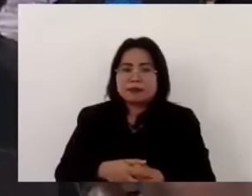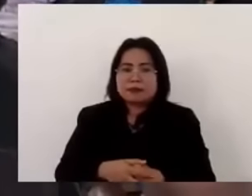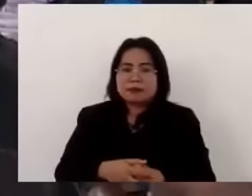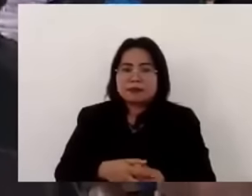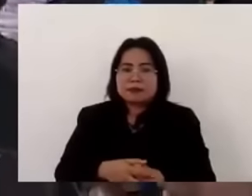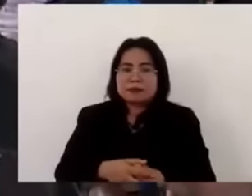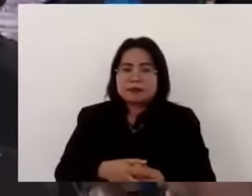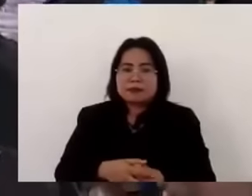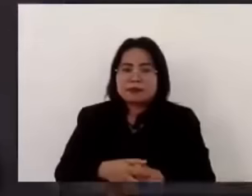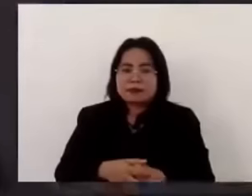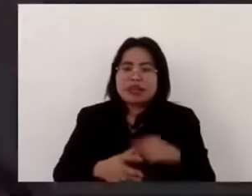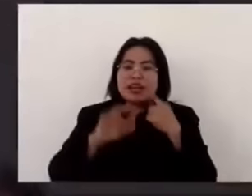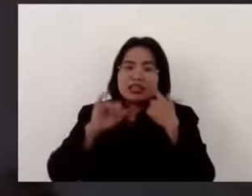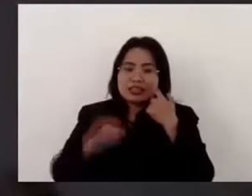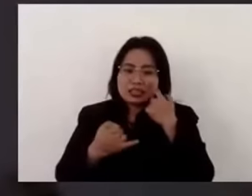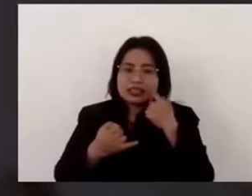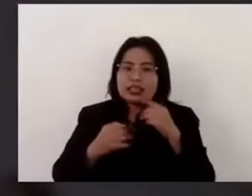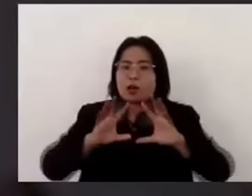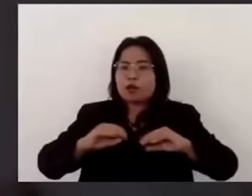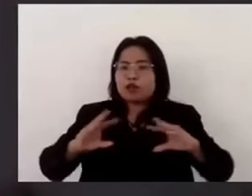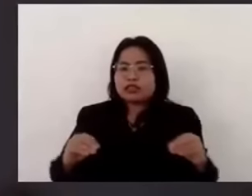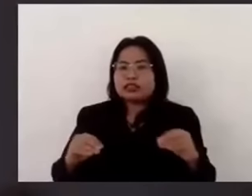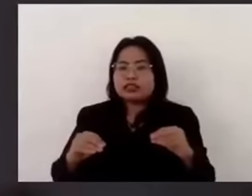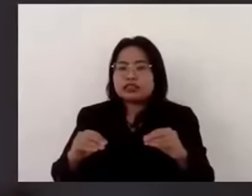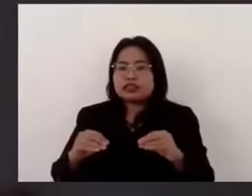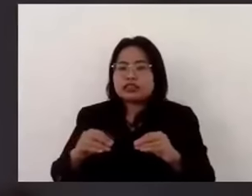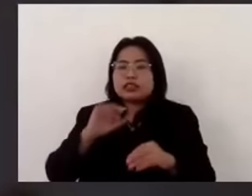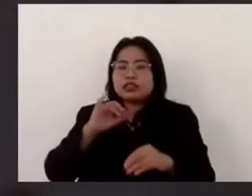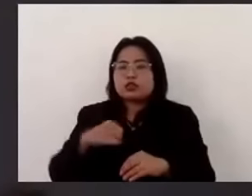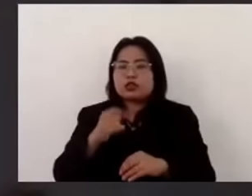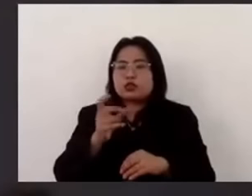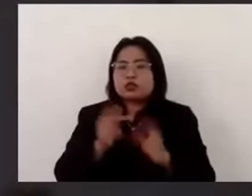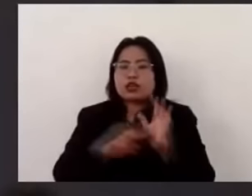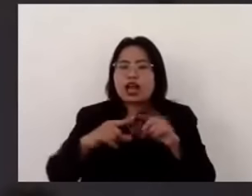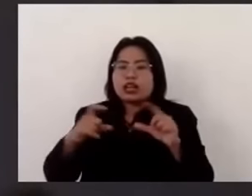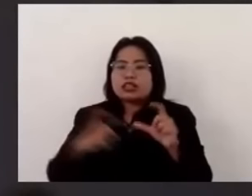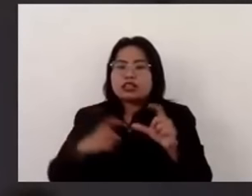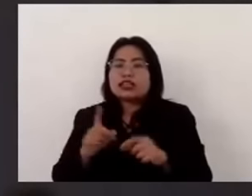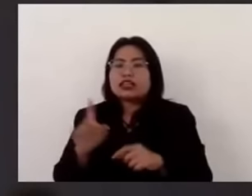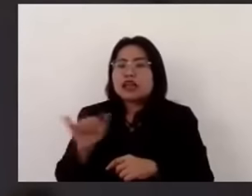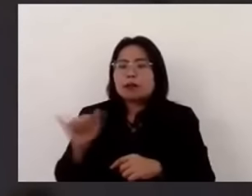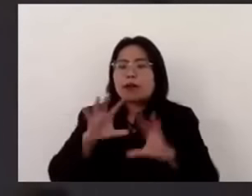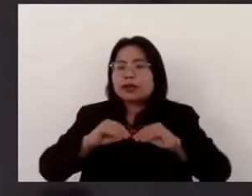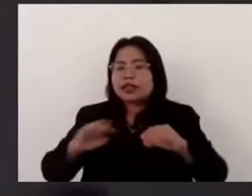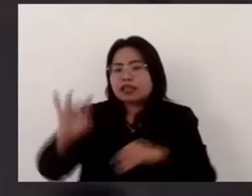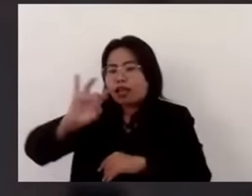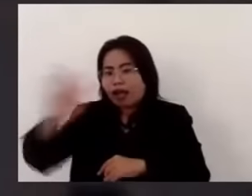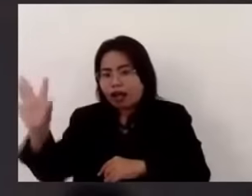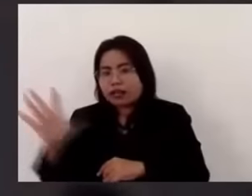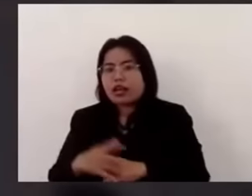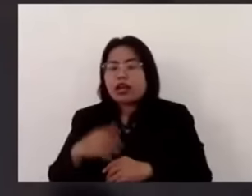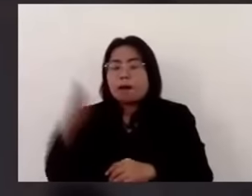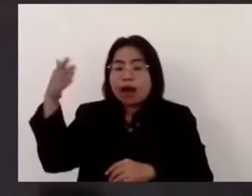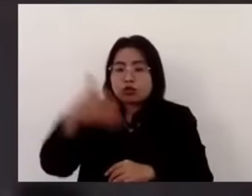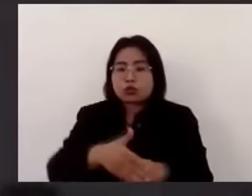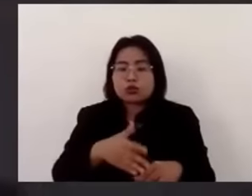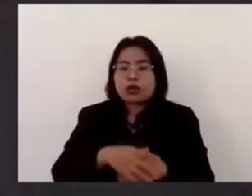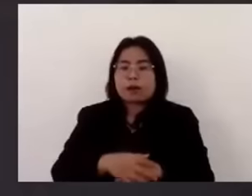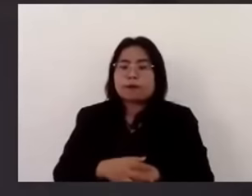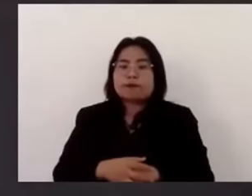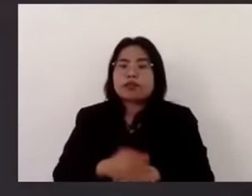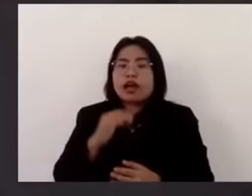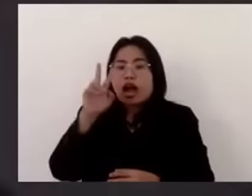Iya jadi profesi jurnalis ini sama dengan pekerja yang lain begitu masuk